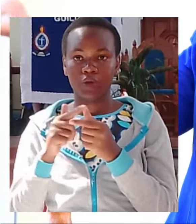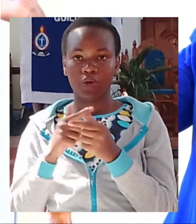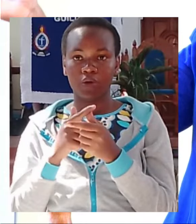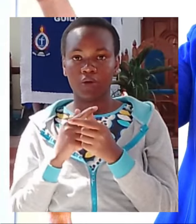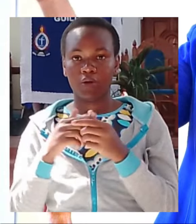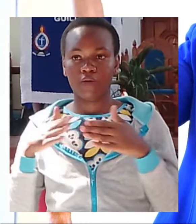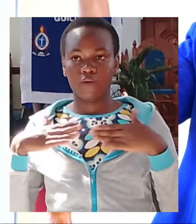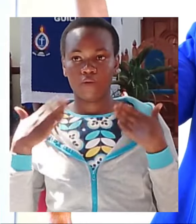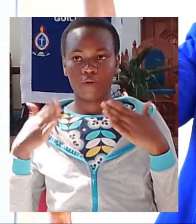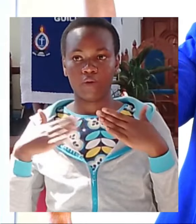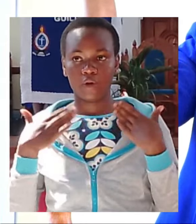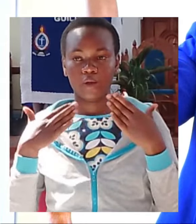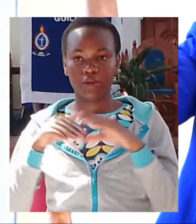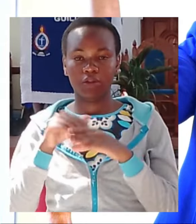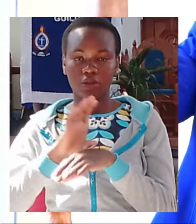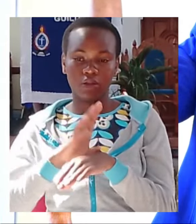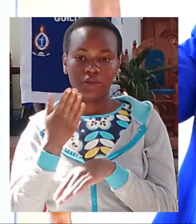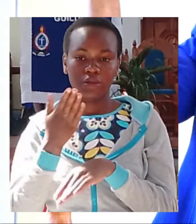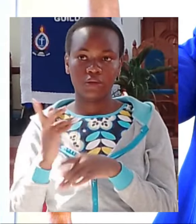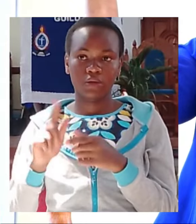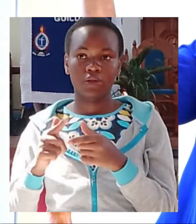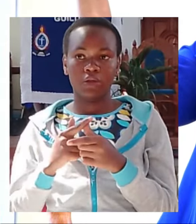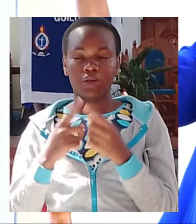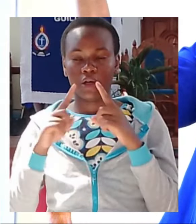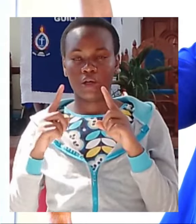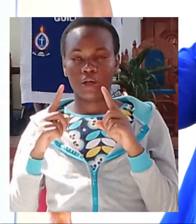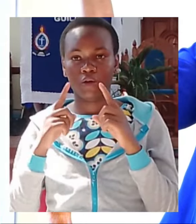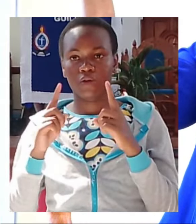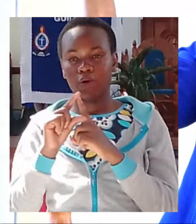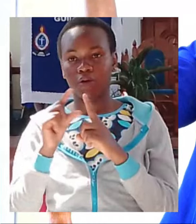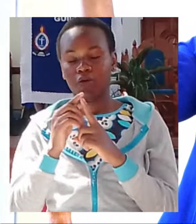Usifurahi kuitanishwa na kanisa bila kueneza neno la Mwenyezi Mungu.